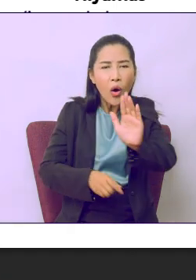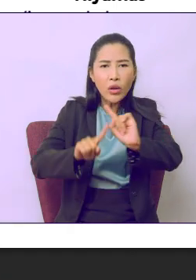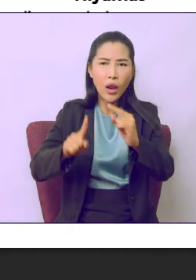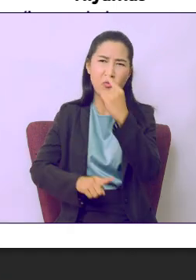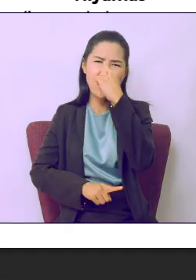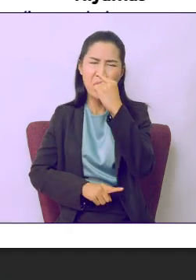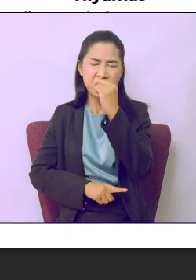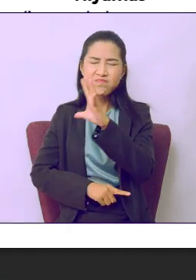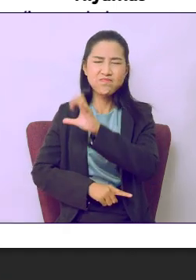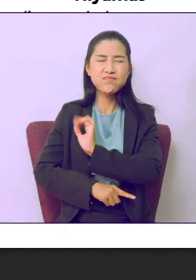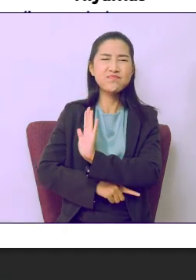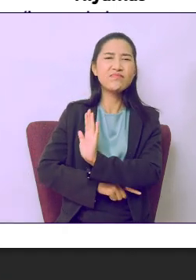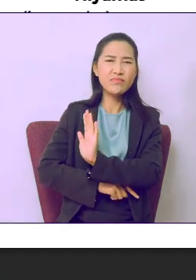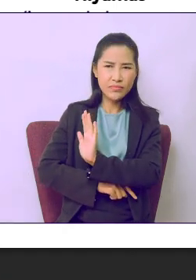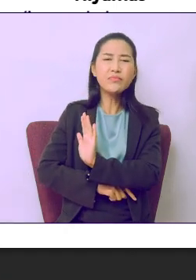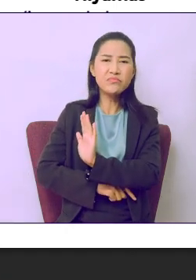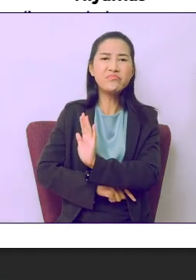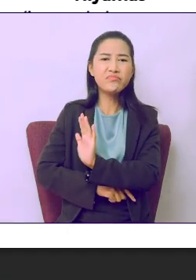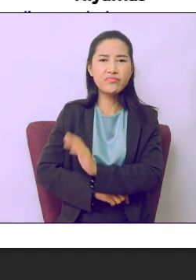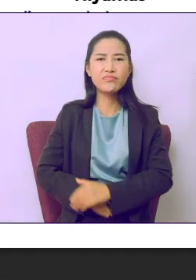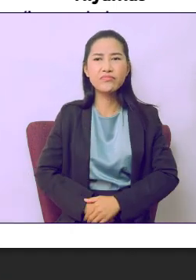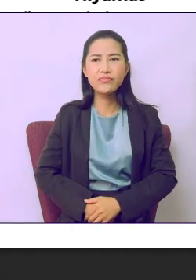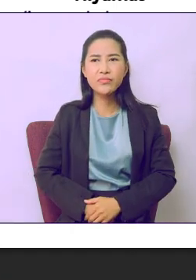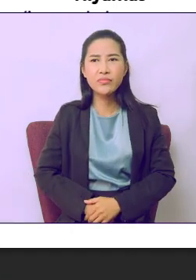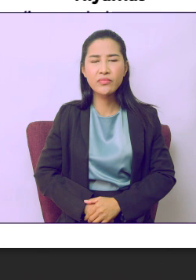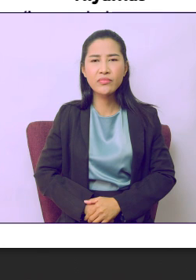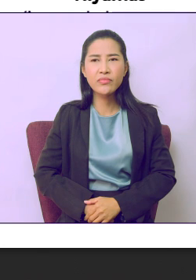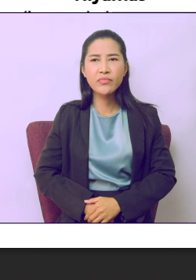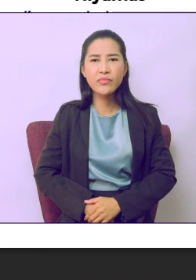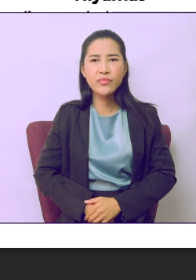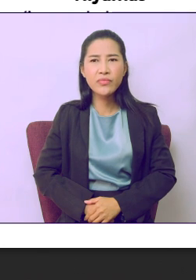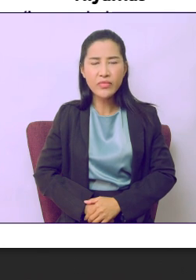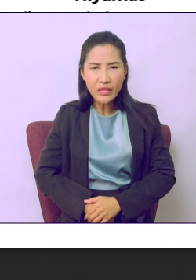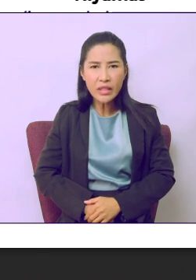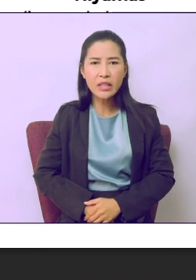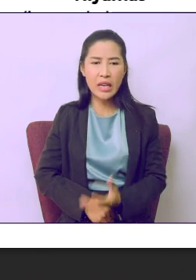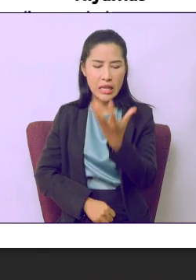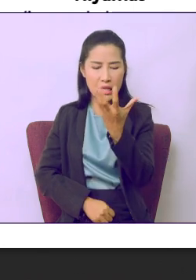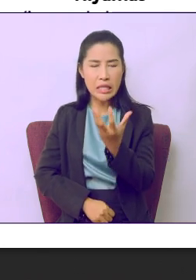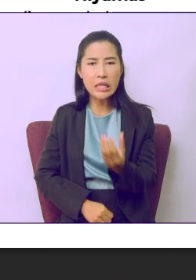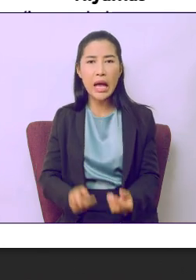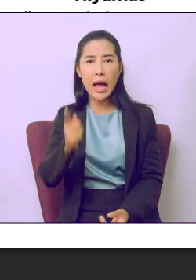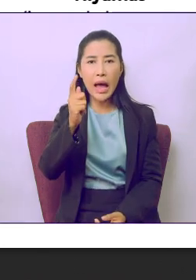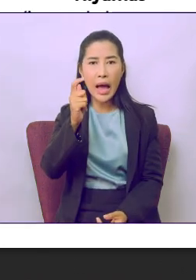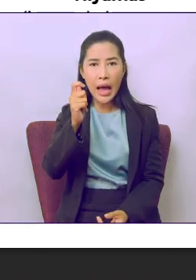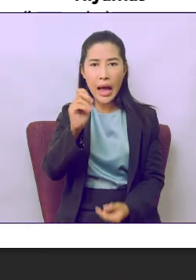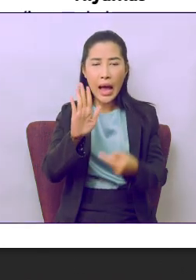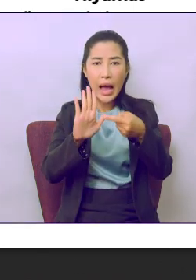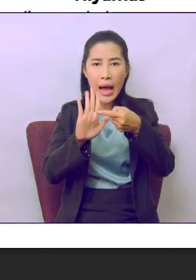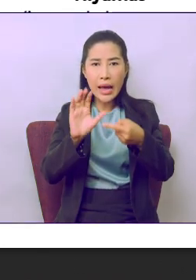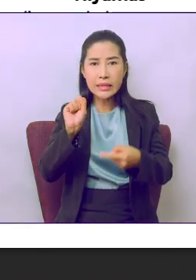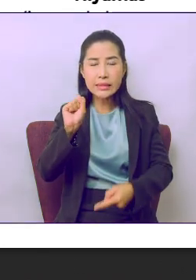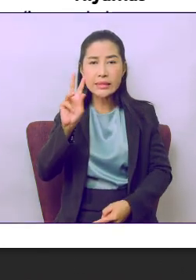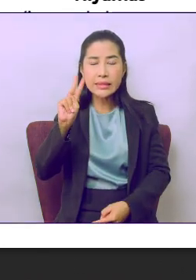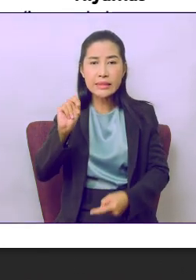สึกว่าเอไม่เอาดีกว่านะครับเขาก็จะตัดไอ้ตรงนี้ออกนะครับก็จะเหลือแค่อาสนะนะครับปณะนะครับ